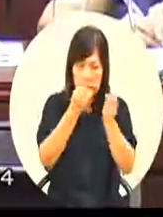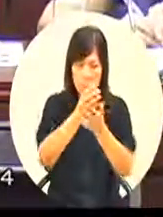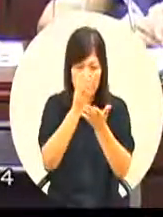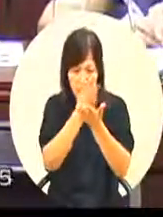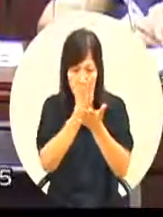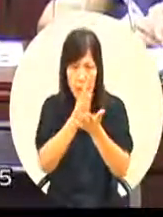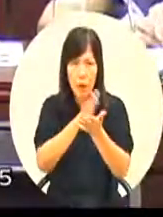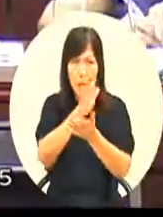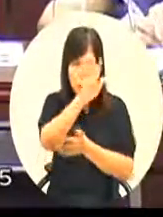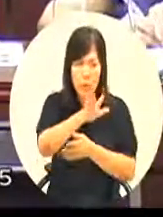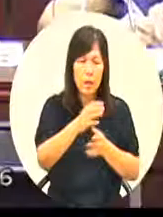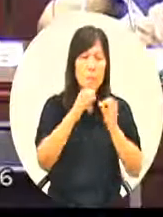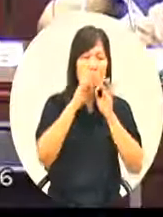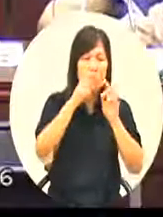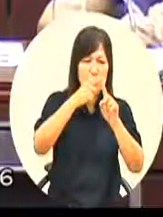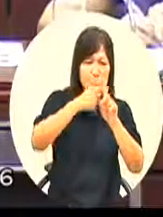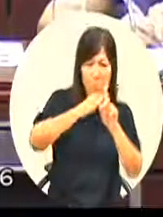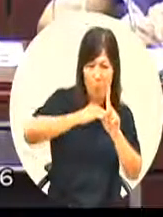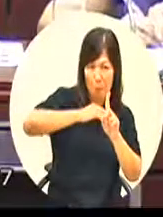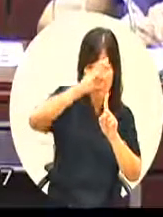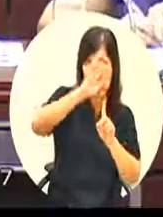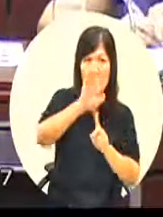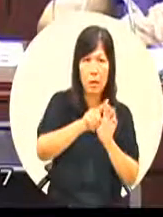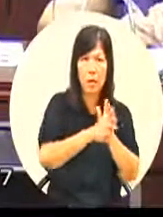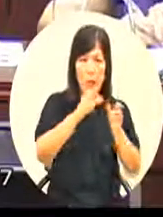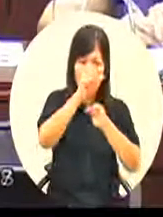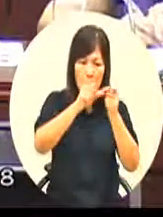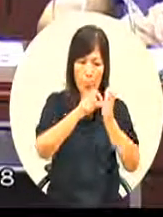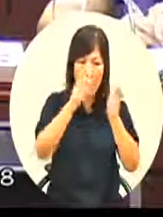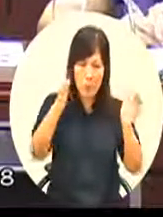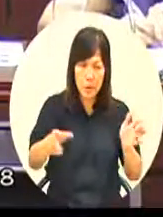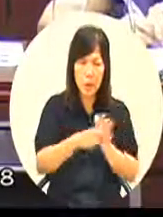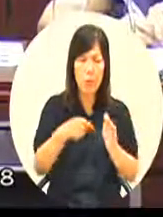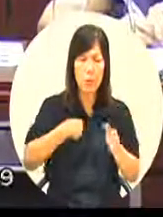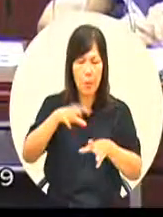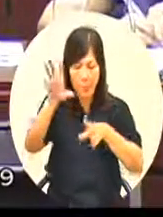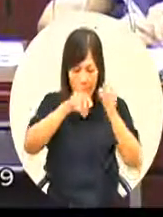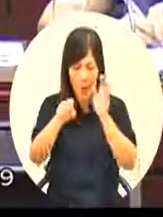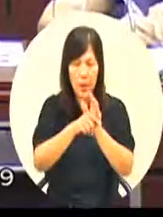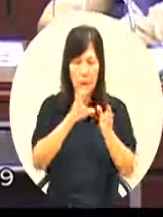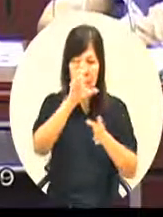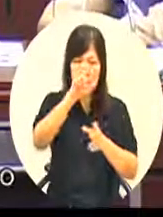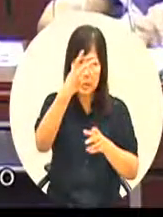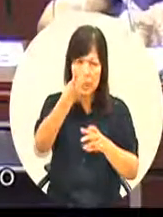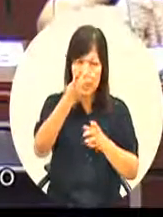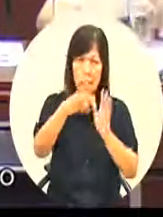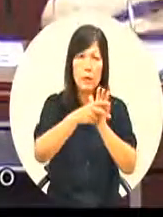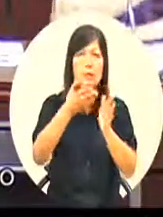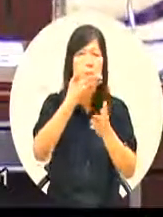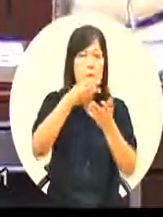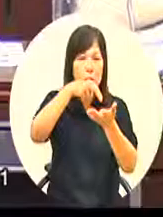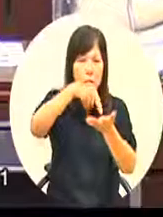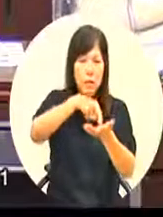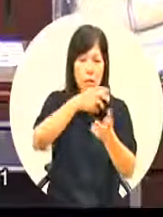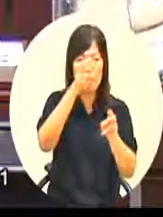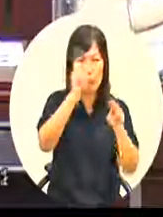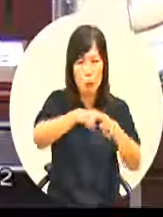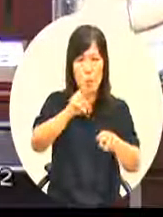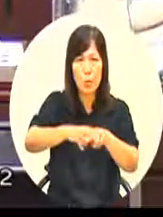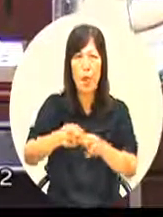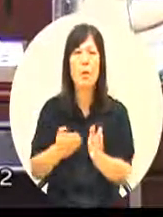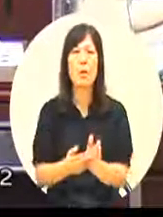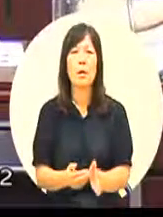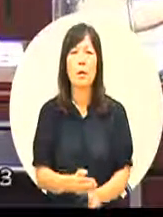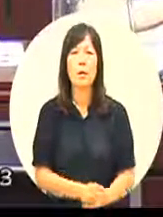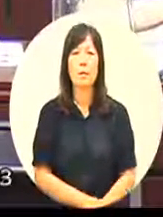其实他们的品质都在提升了。但是这5年来，我有个资料，有72所私立幼儿园是退场了。它有72所，